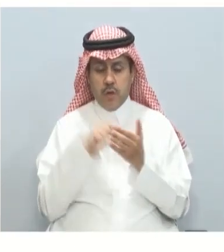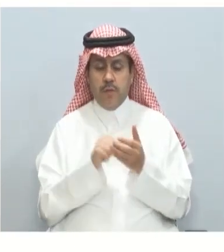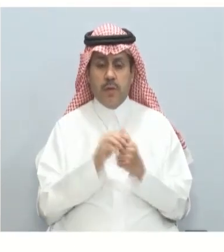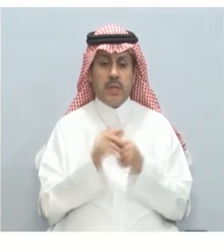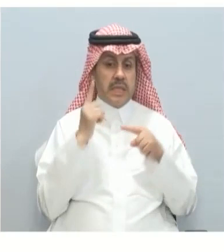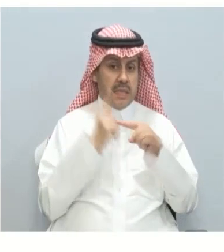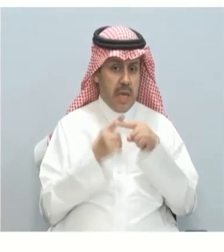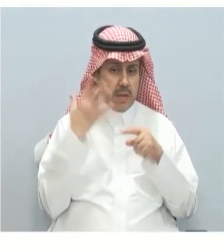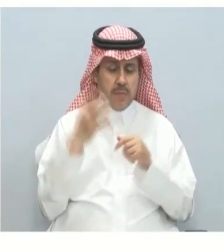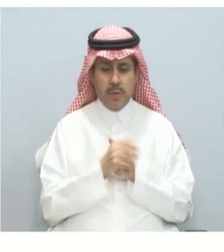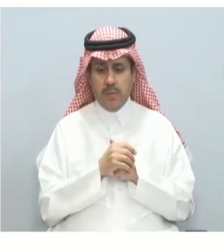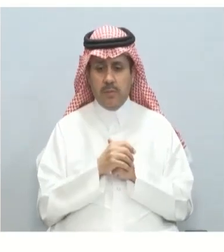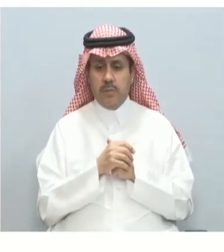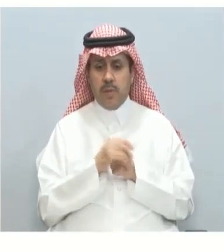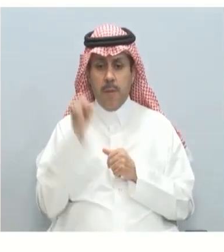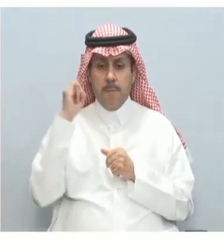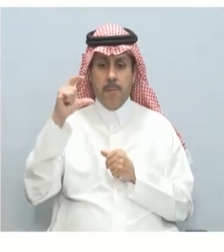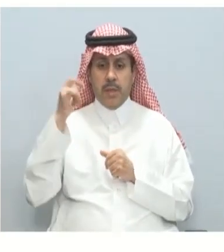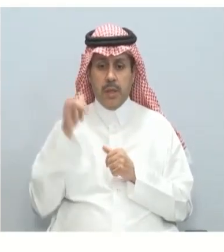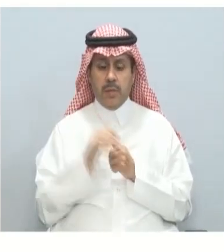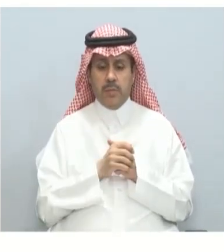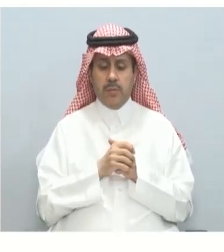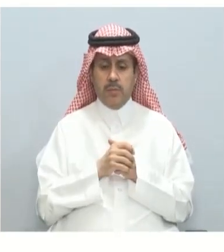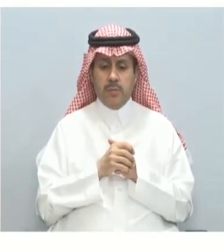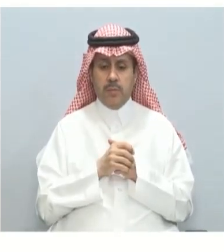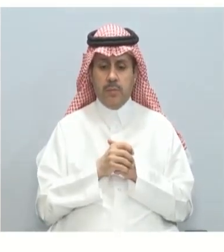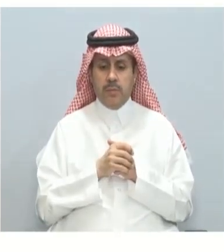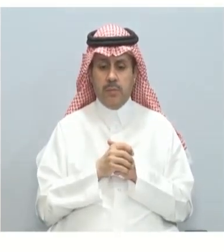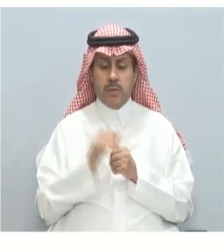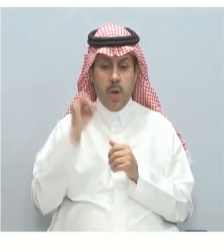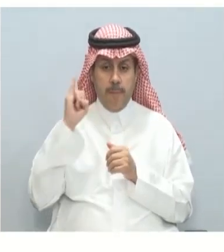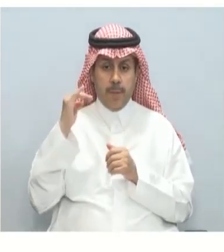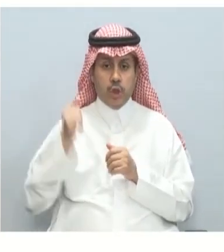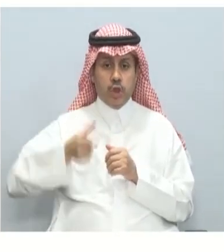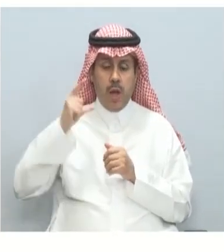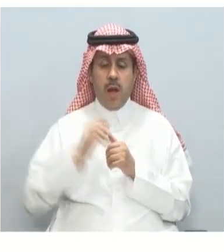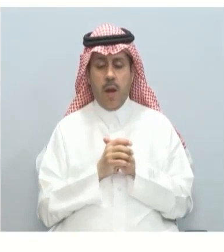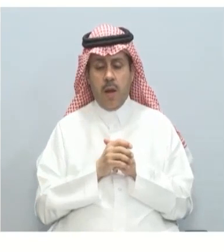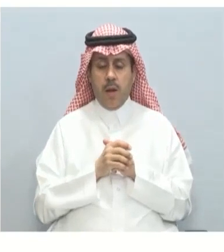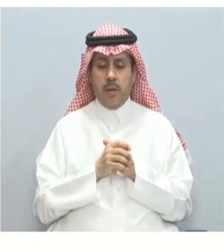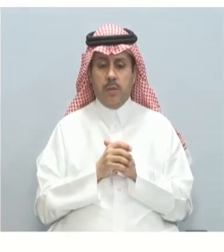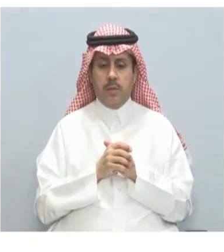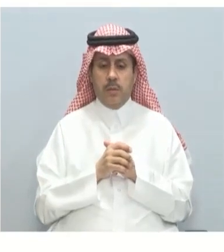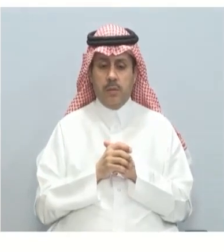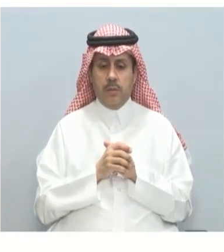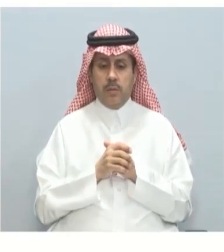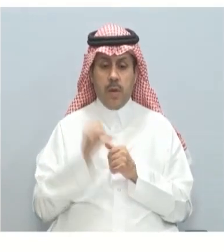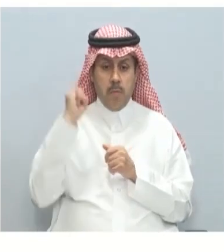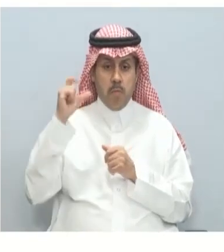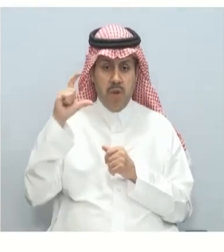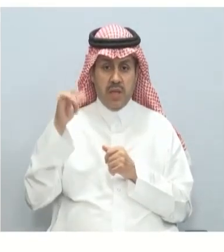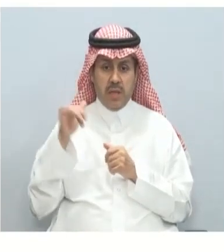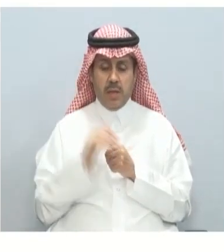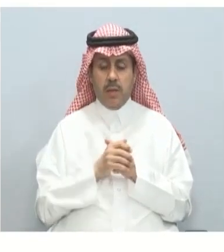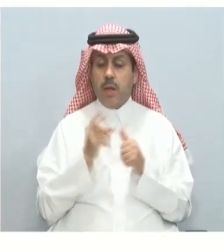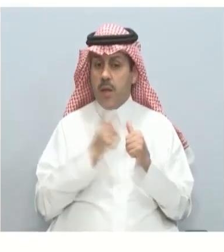5 اذا المدى هنا هذا طبعا المجال بالنسبه للمدى لا المدى بيكون